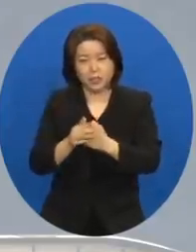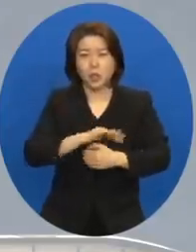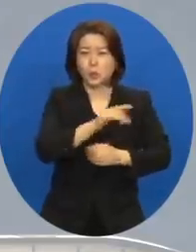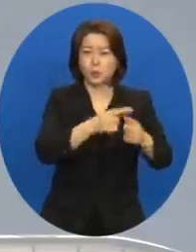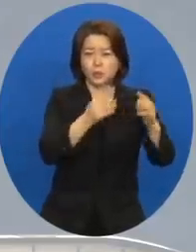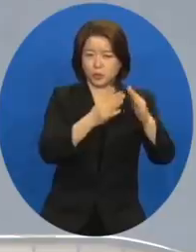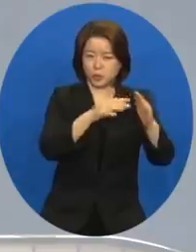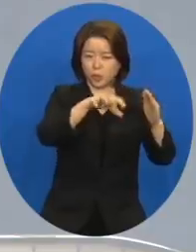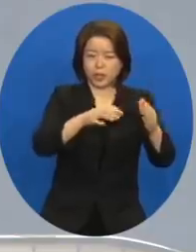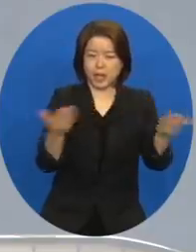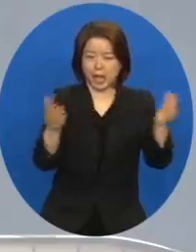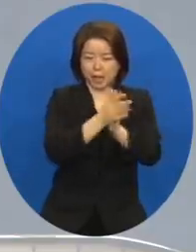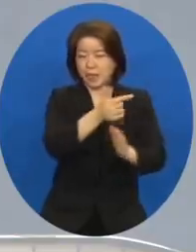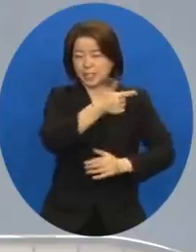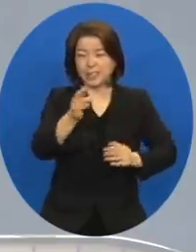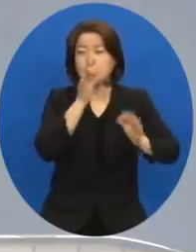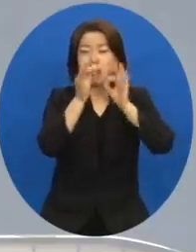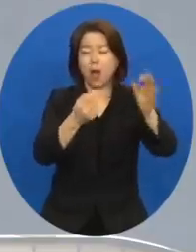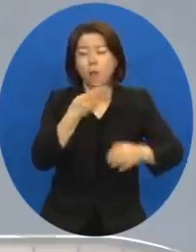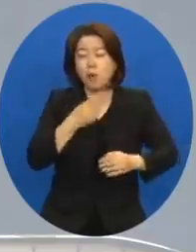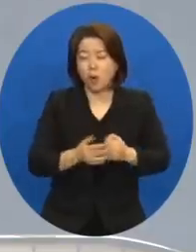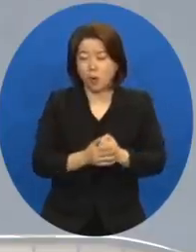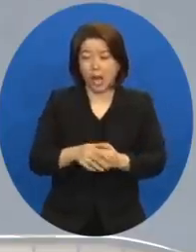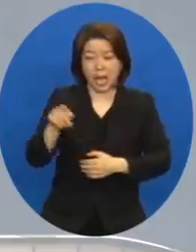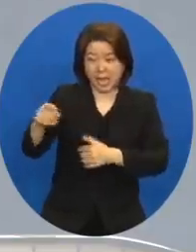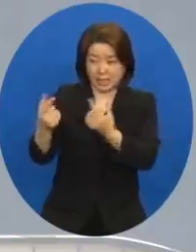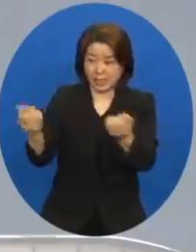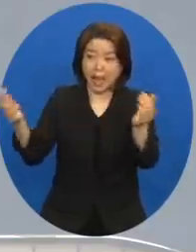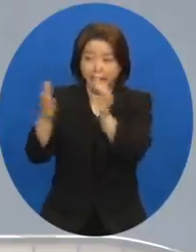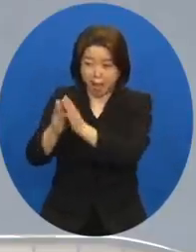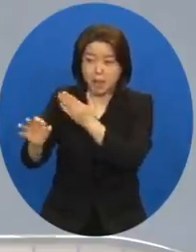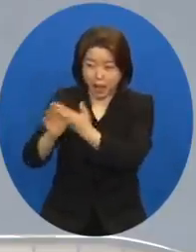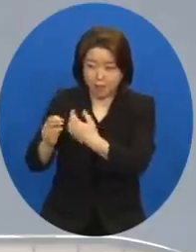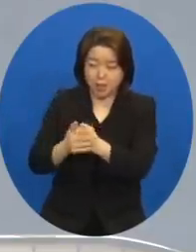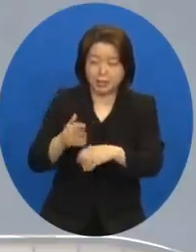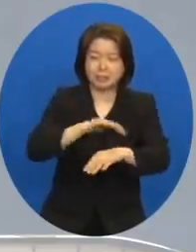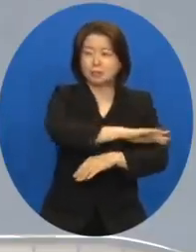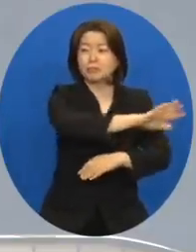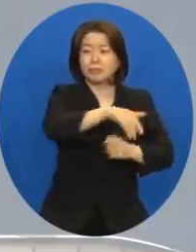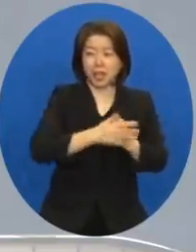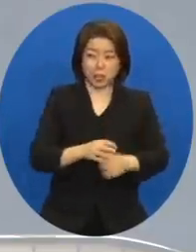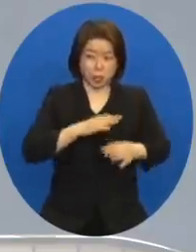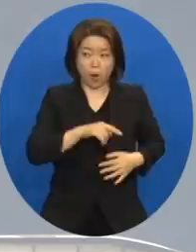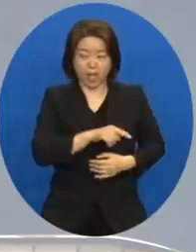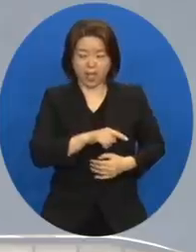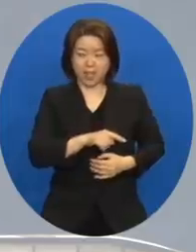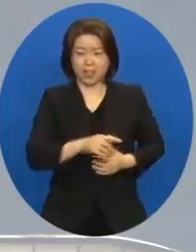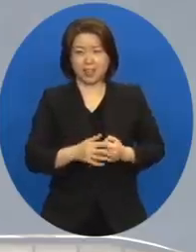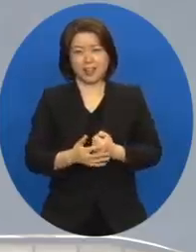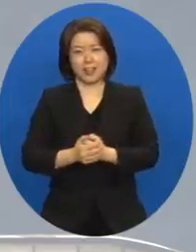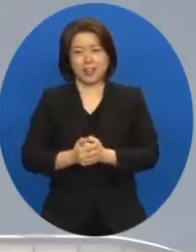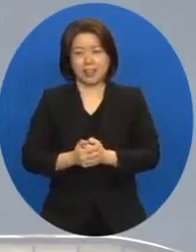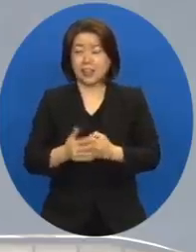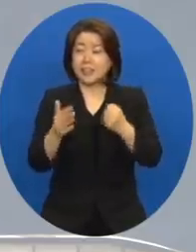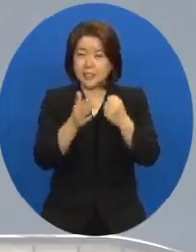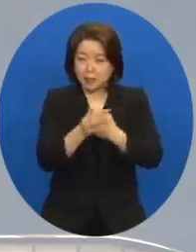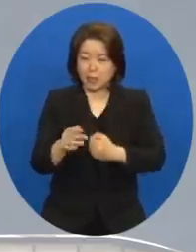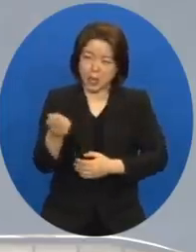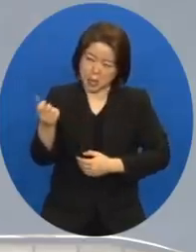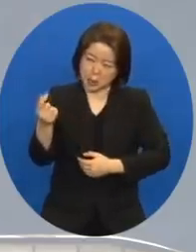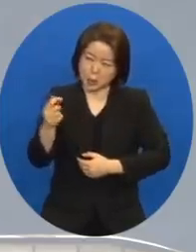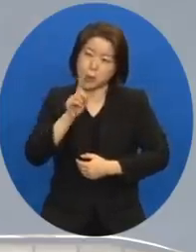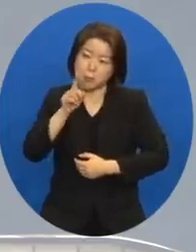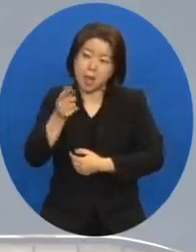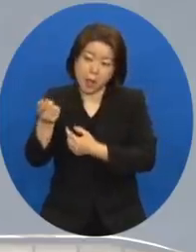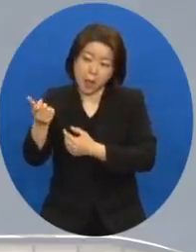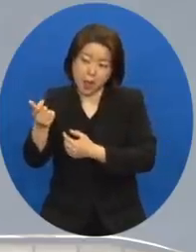그렇게 크게 하는 교회가 아니기 때문에 그렇게 크게 아멘 하면 다들 놀리기도 하고 그러니까 조그맣게